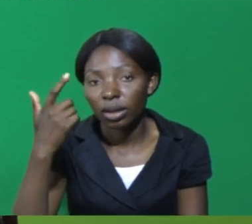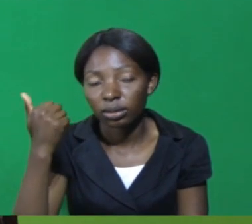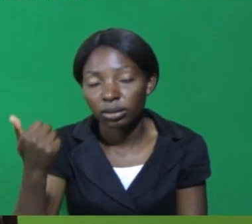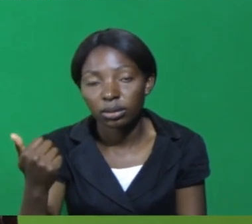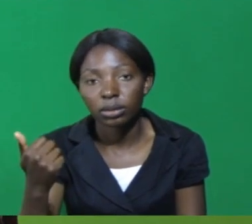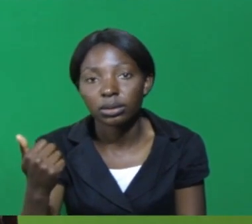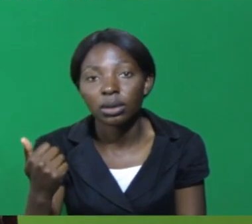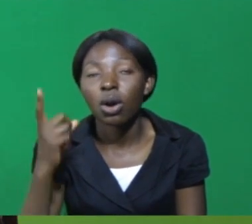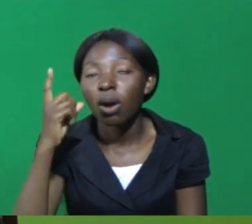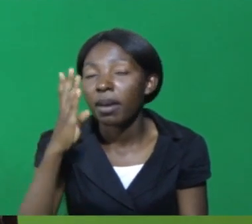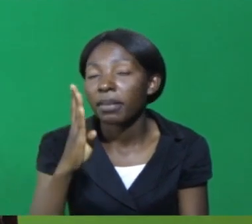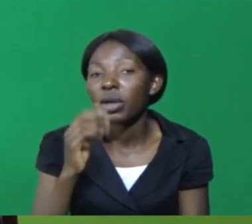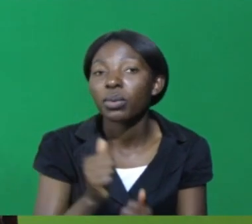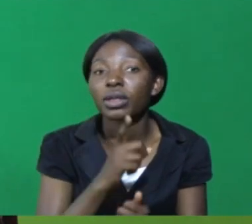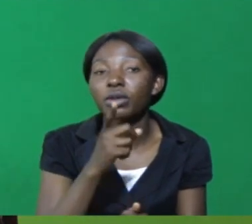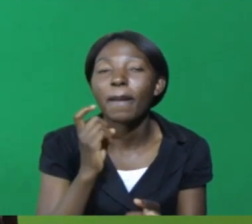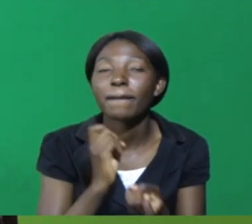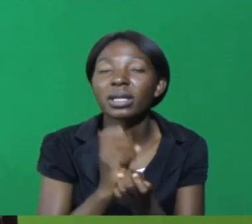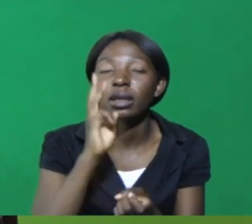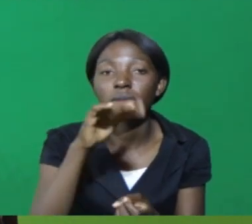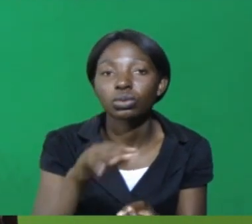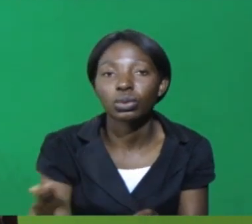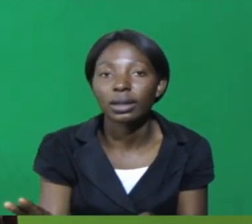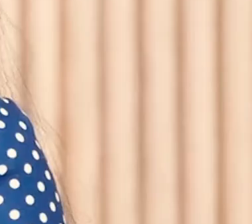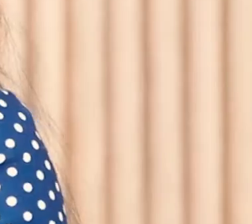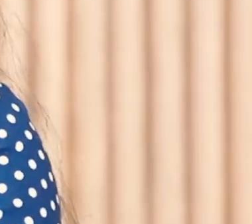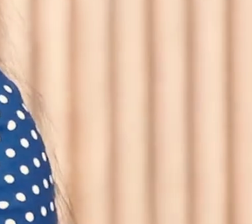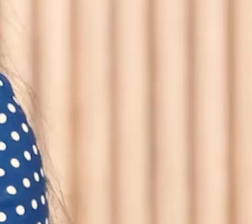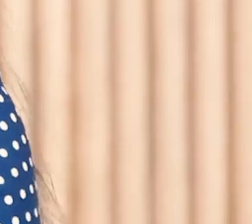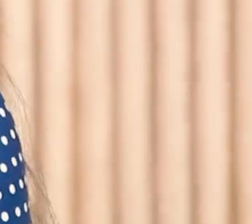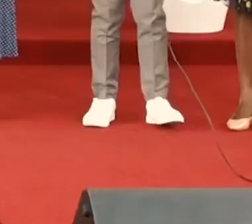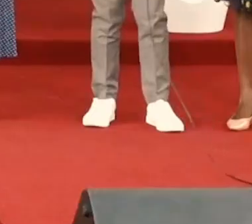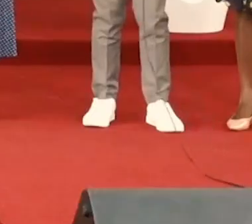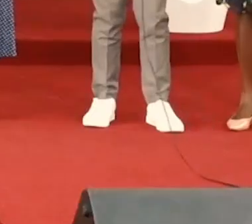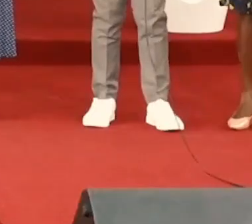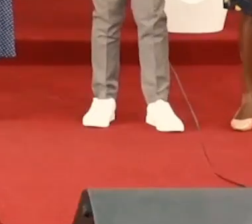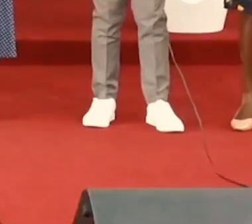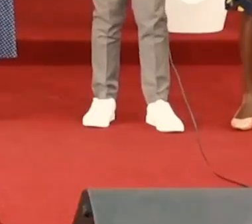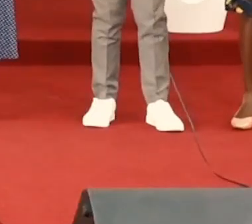086. Mwari ave nemi, tigosangana muchikamu chinoteera. Soko